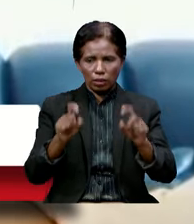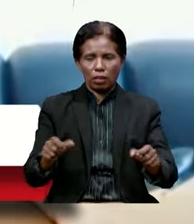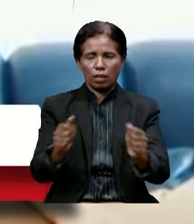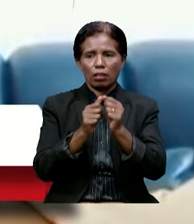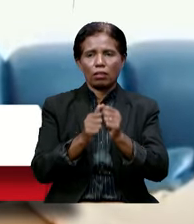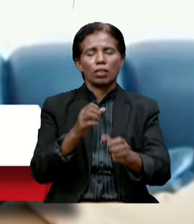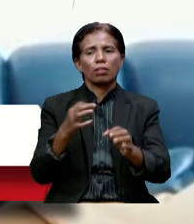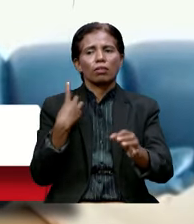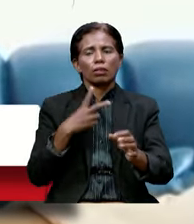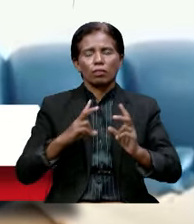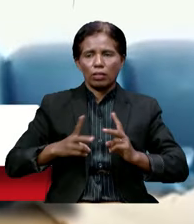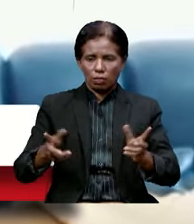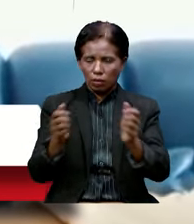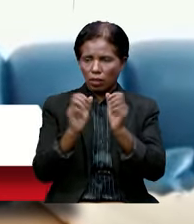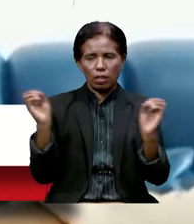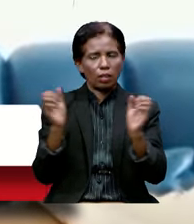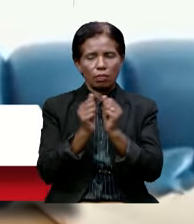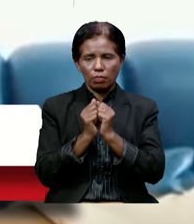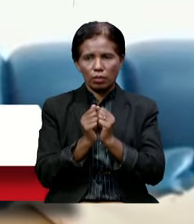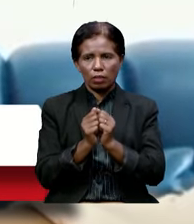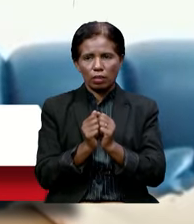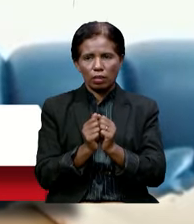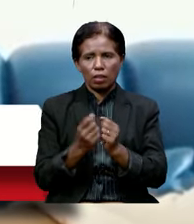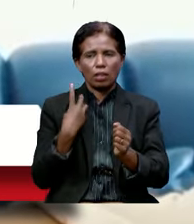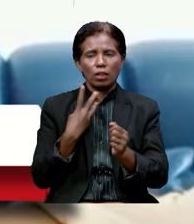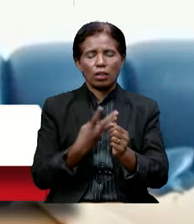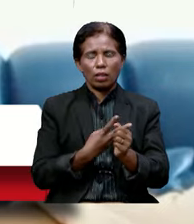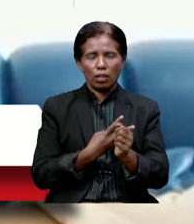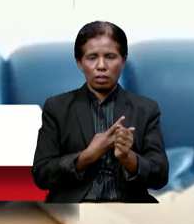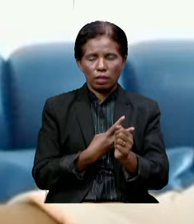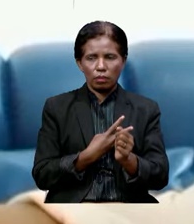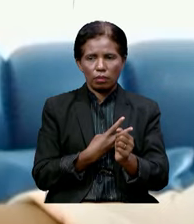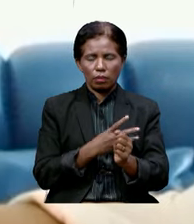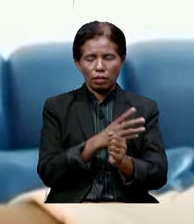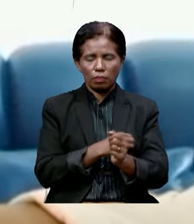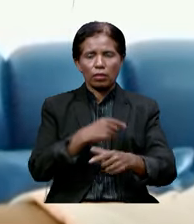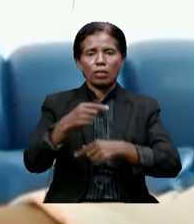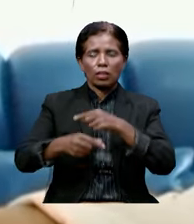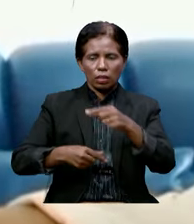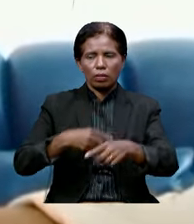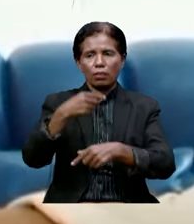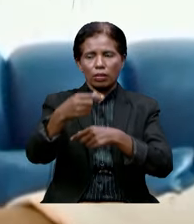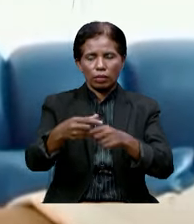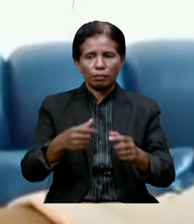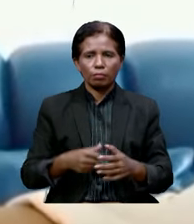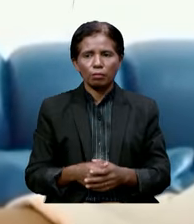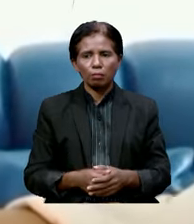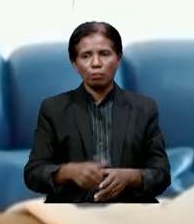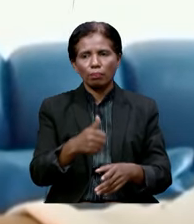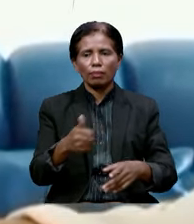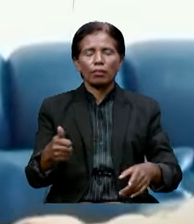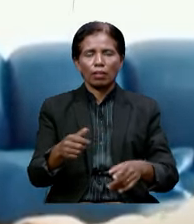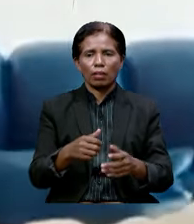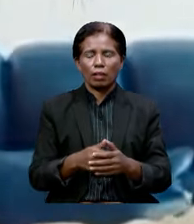ita veteranus makla amuto, quando ami anza terceiro serção, quarta serção, anza esteve sirene, anza para